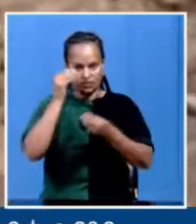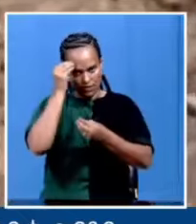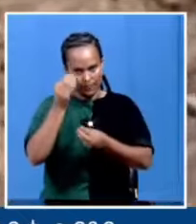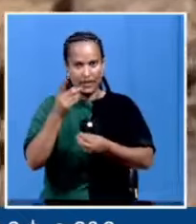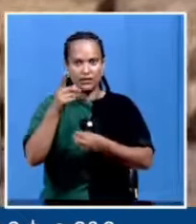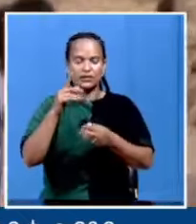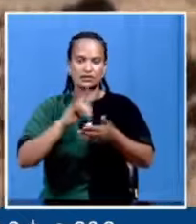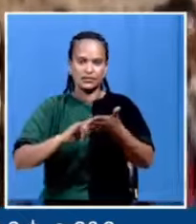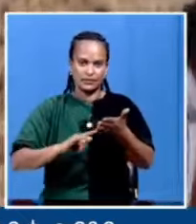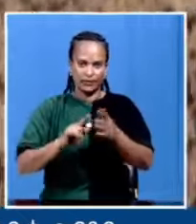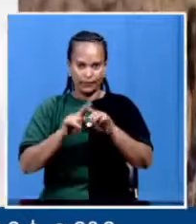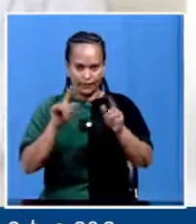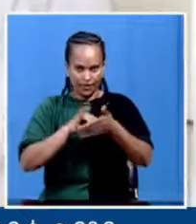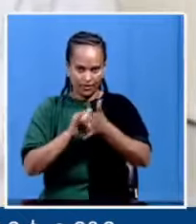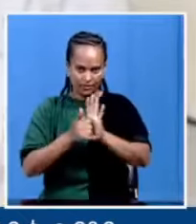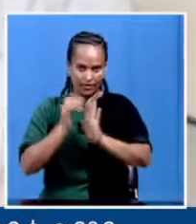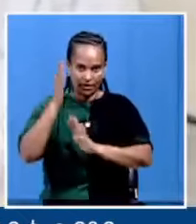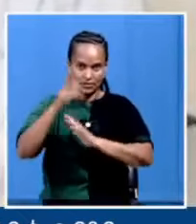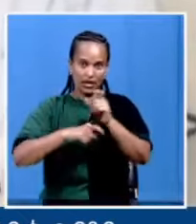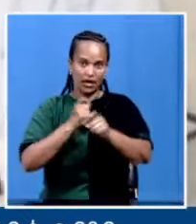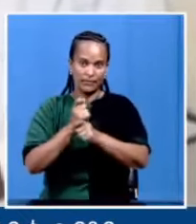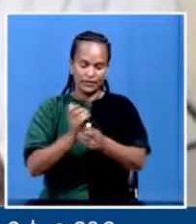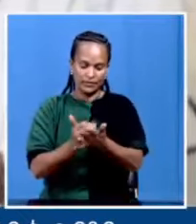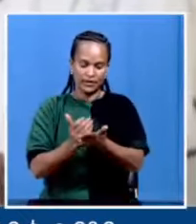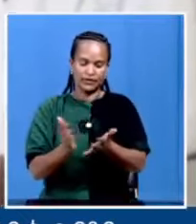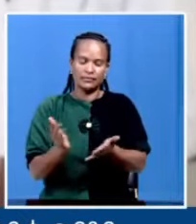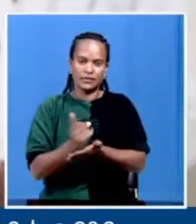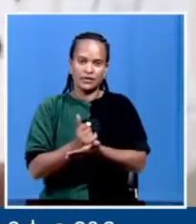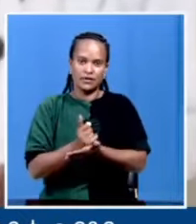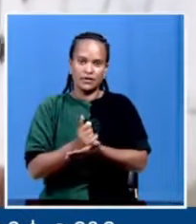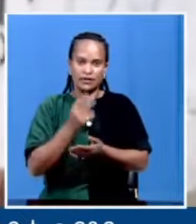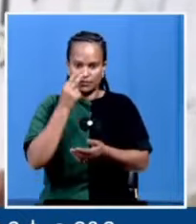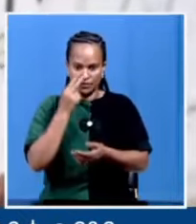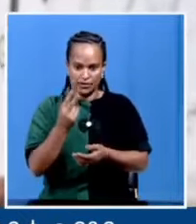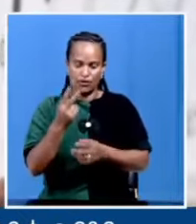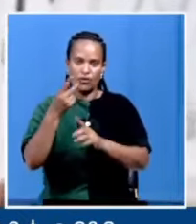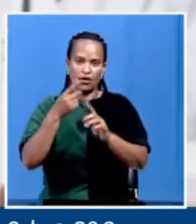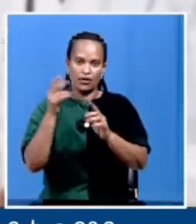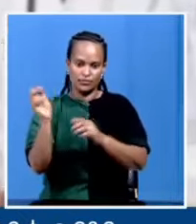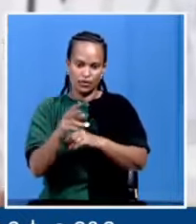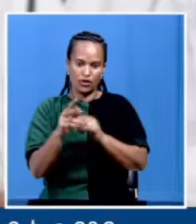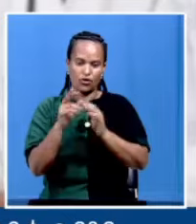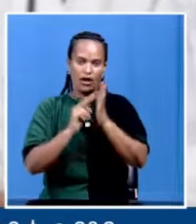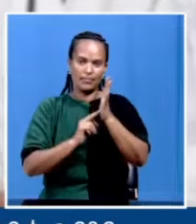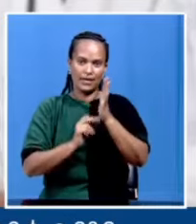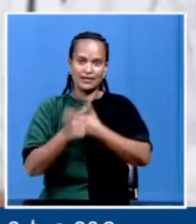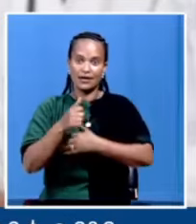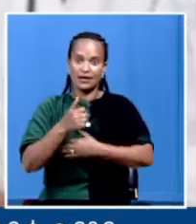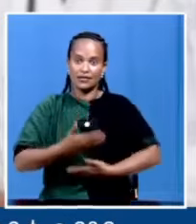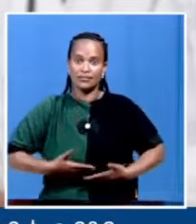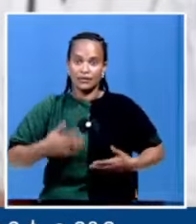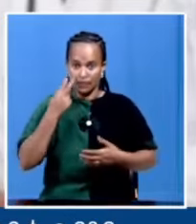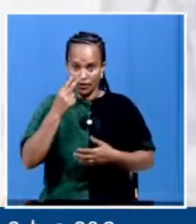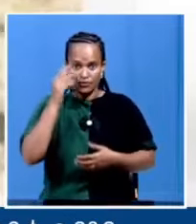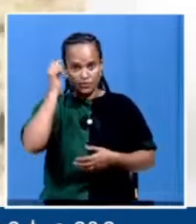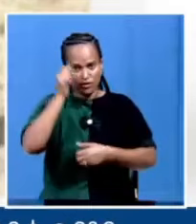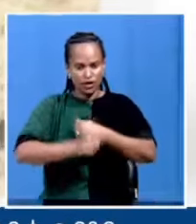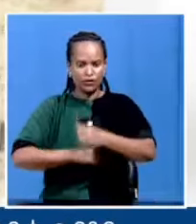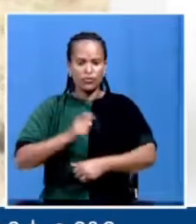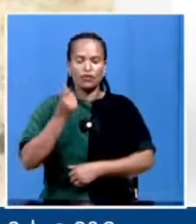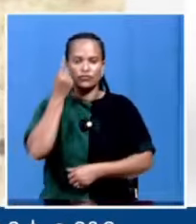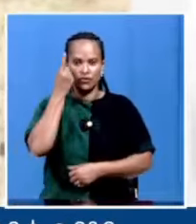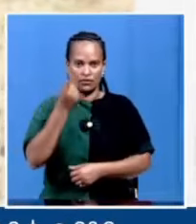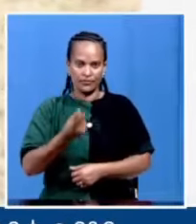ዘሐበረት ጻብጻብ በፍላይድ ማን ቀጻለ አመት ምርትን መካብ አብዝረአል ወር ሐምለ ሐደጋ ጥሜት ምርአዩ ዘተሐሳሰብ መሃኑ